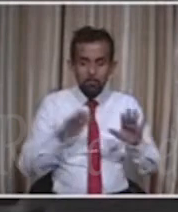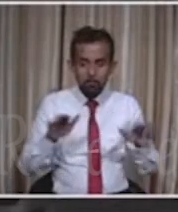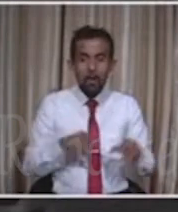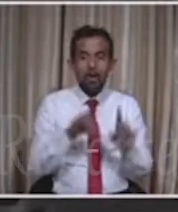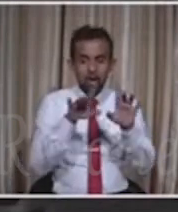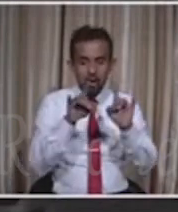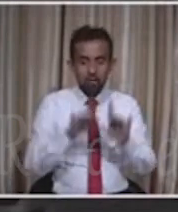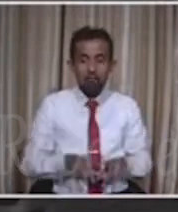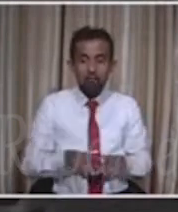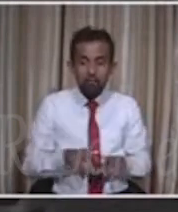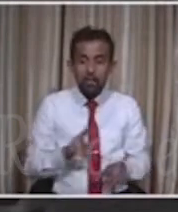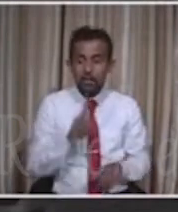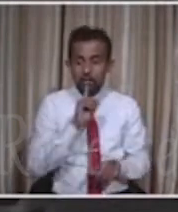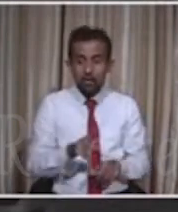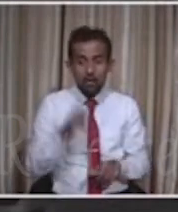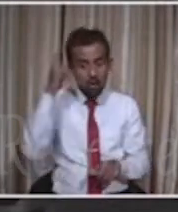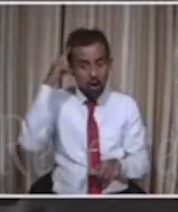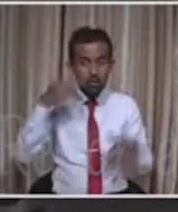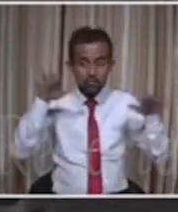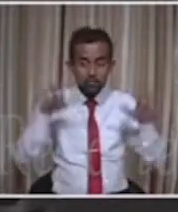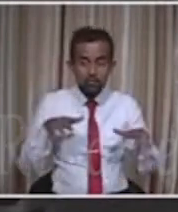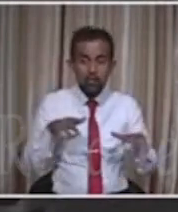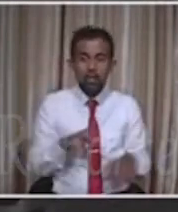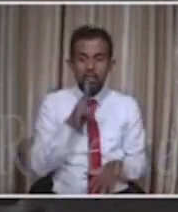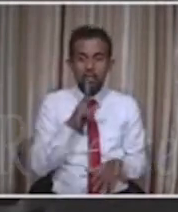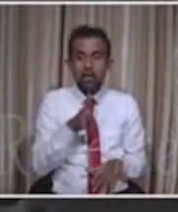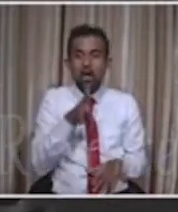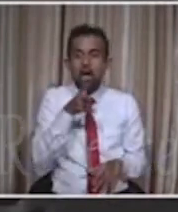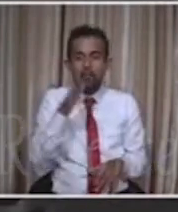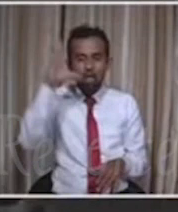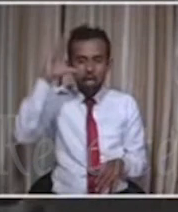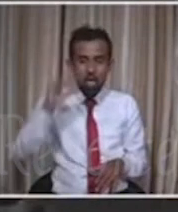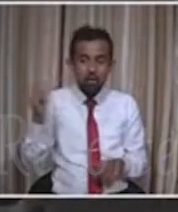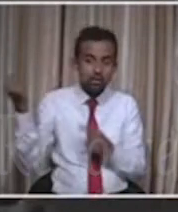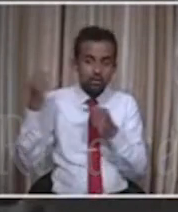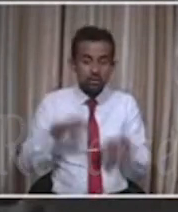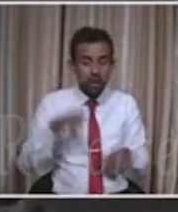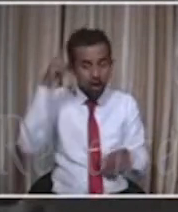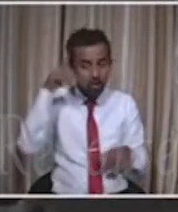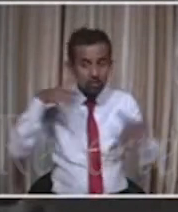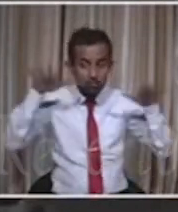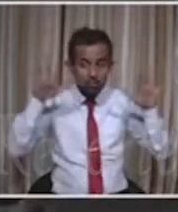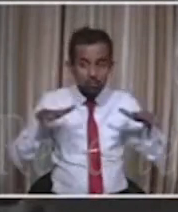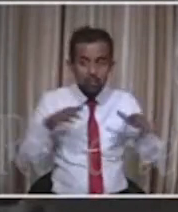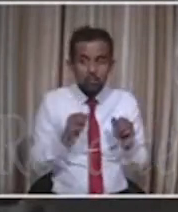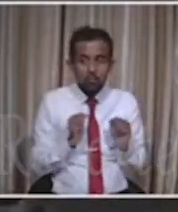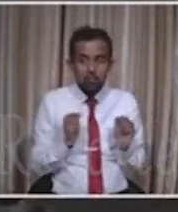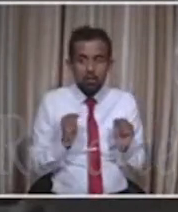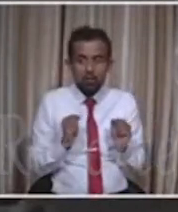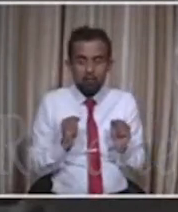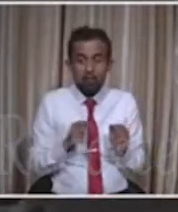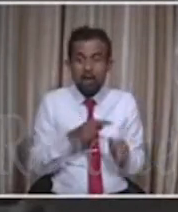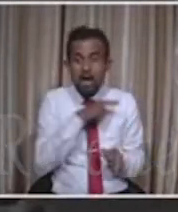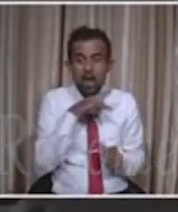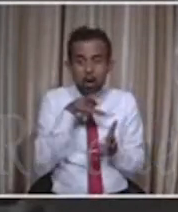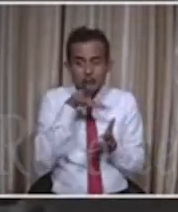කළු වවුලා අර මං කිව්ව කළු කුරුල්ලා. දවල්ට ඉන්න කපුටට වඩා මේ රැට එන කළු වවුලා හරි භයානකයි. ලේ උරා